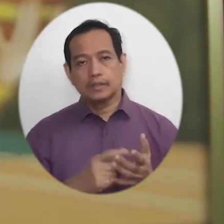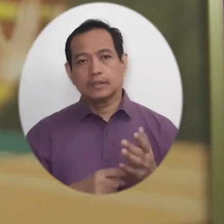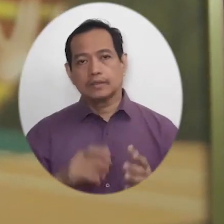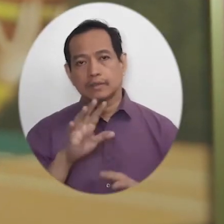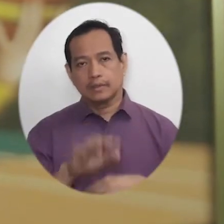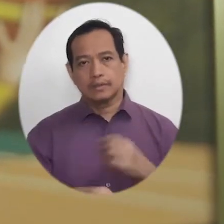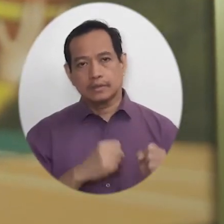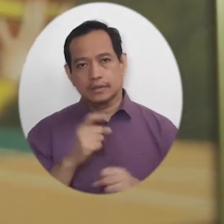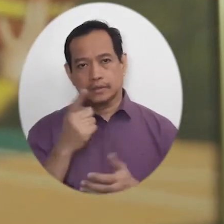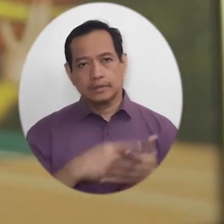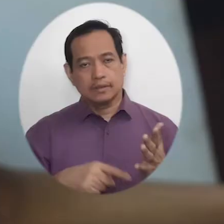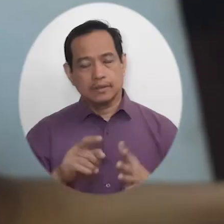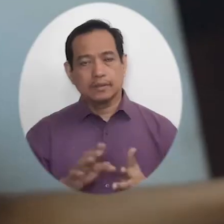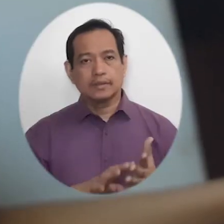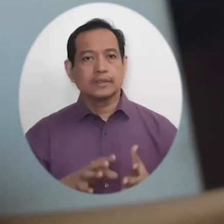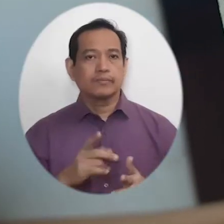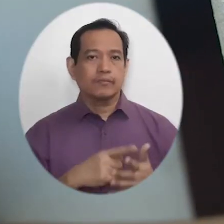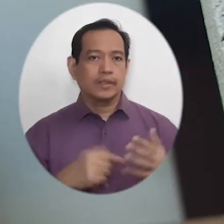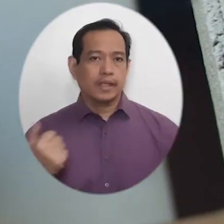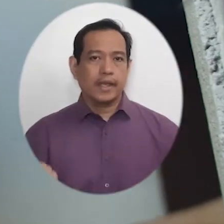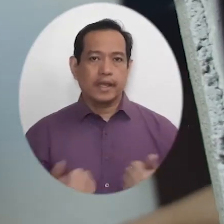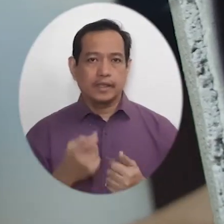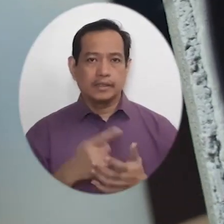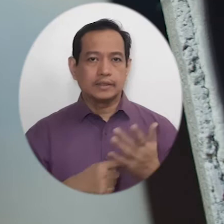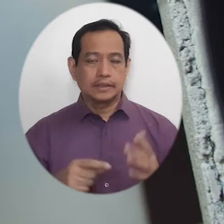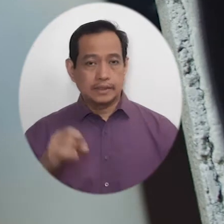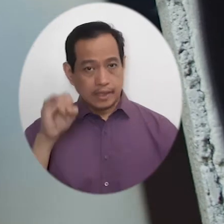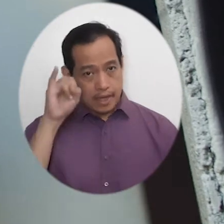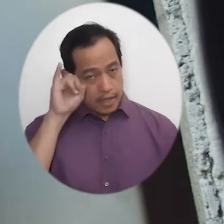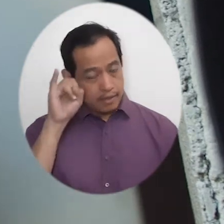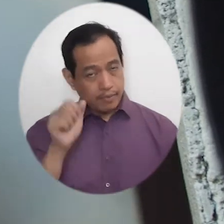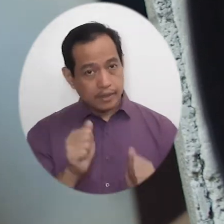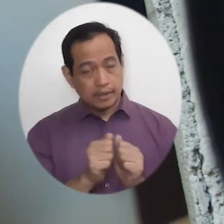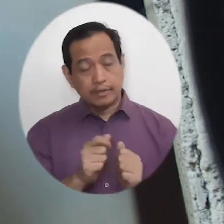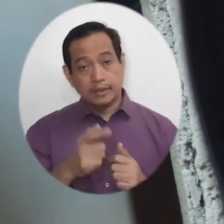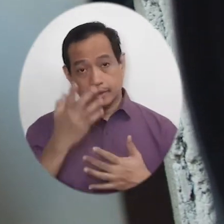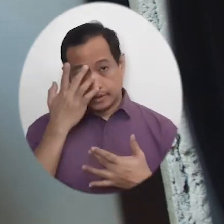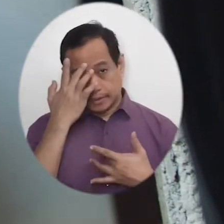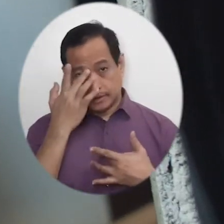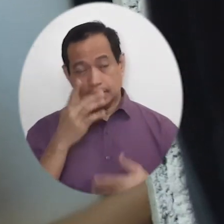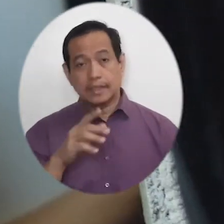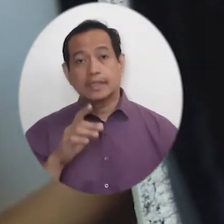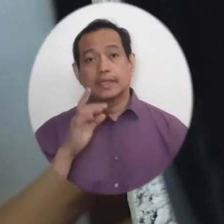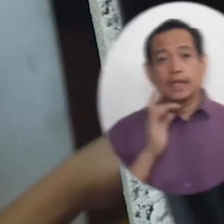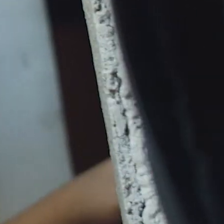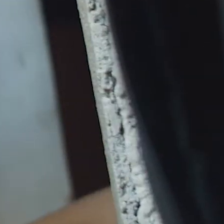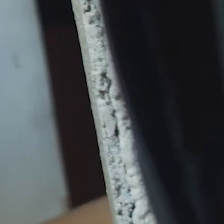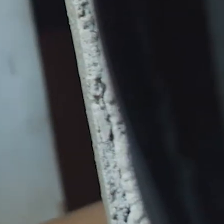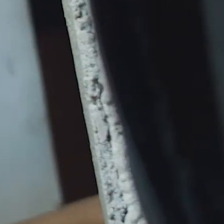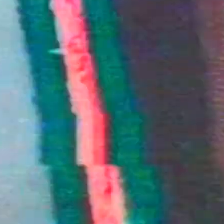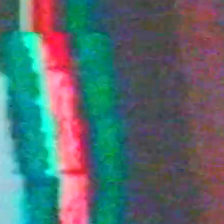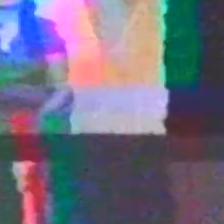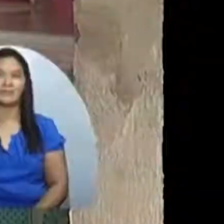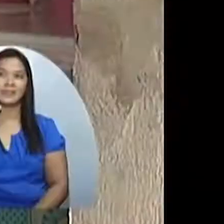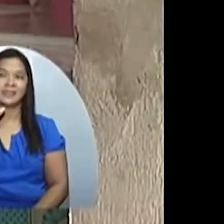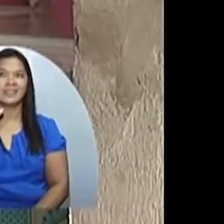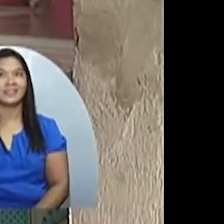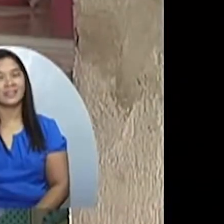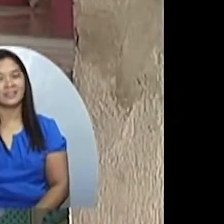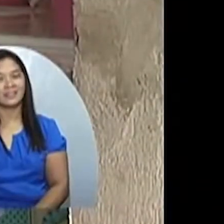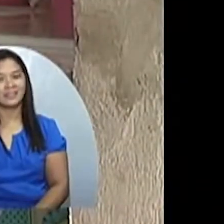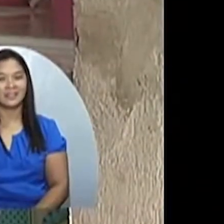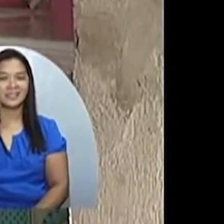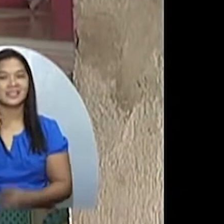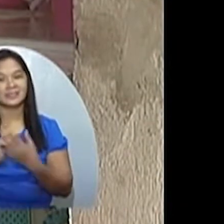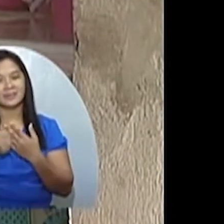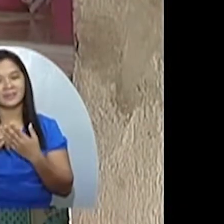3 taong gulang, nakipaglaban ang batang si Ivan sa sakit na acute lymphocytic leukemia. Kala ko naman